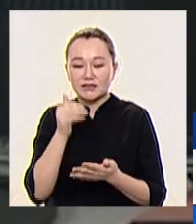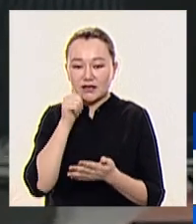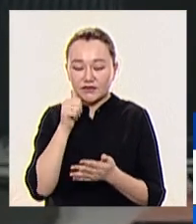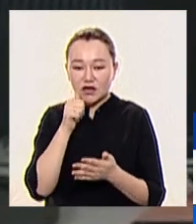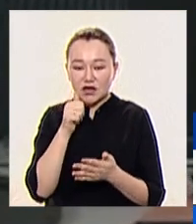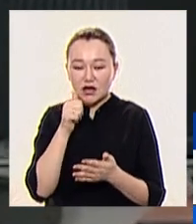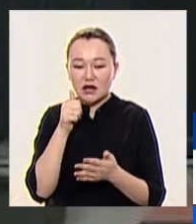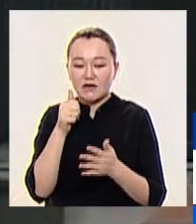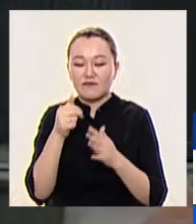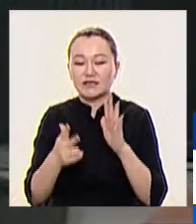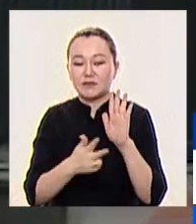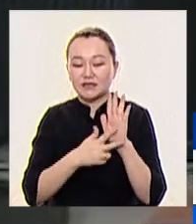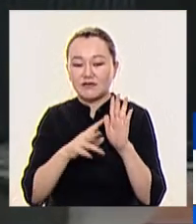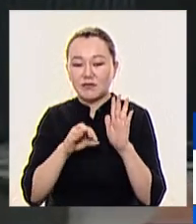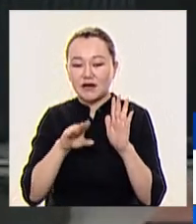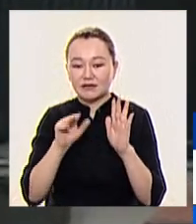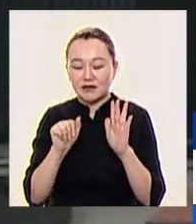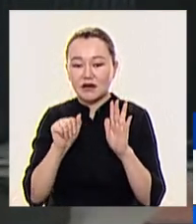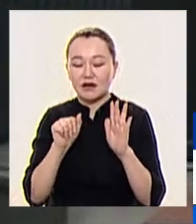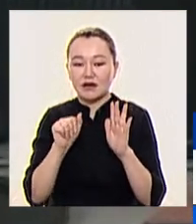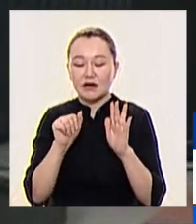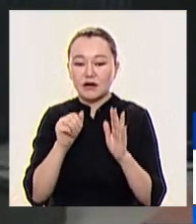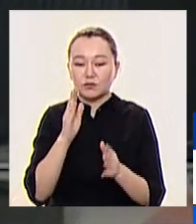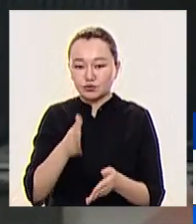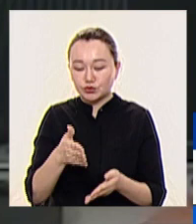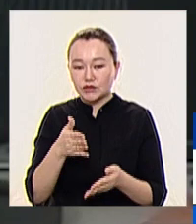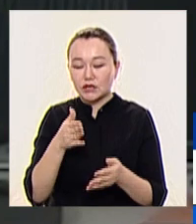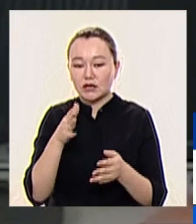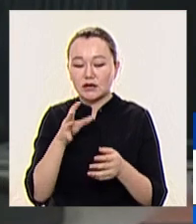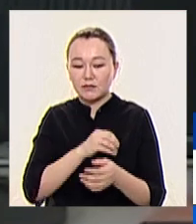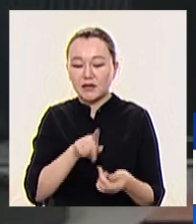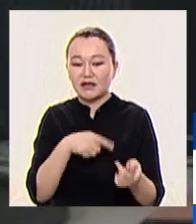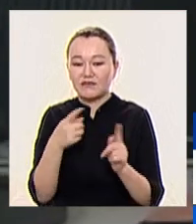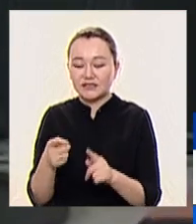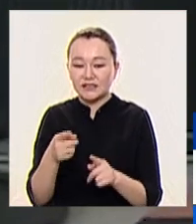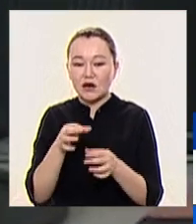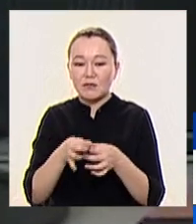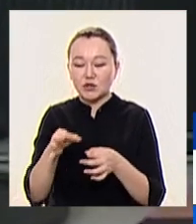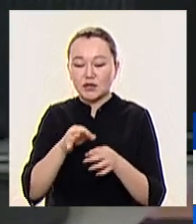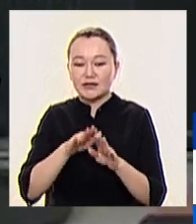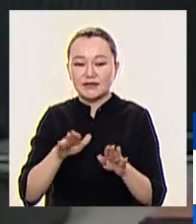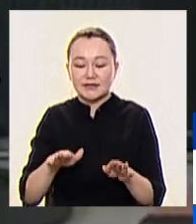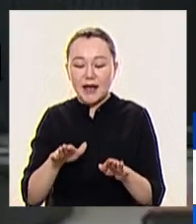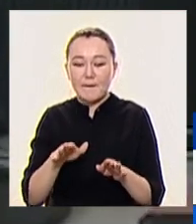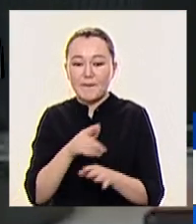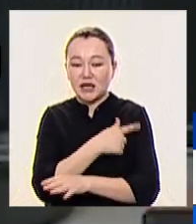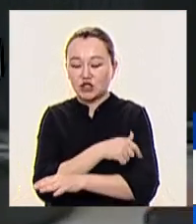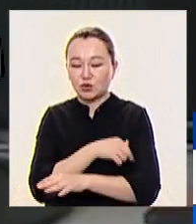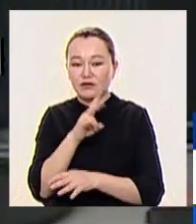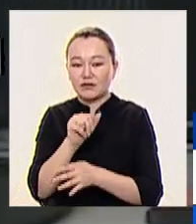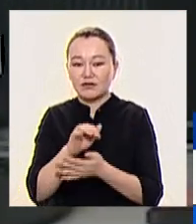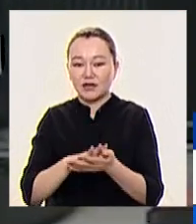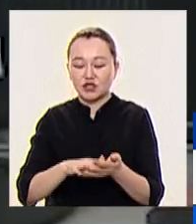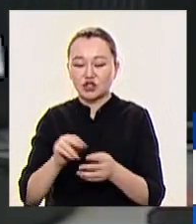то есть 18 марта, планируется перевести в областную детскую больницу на